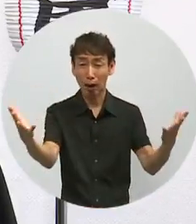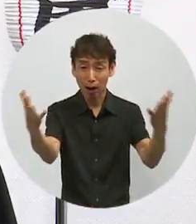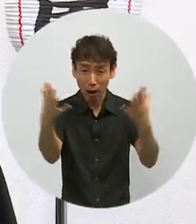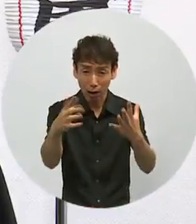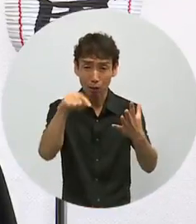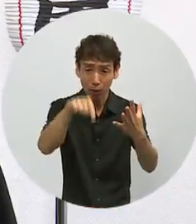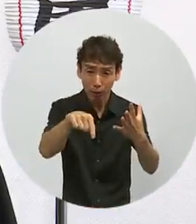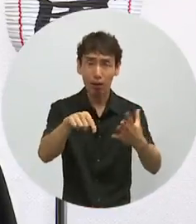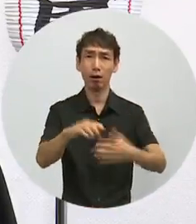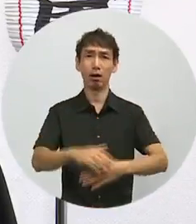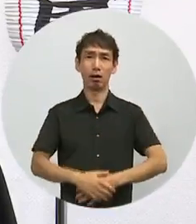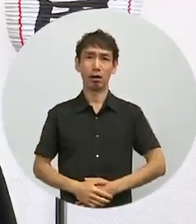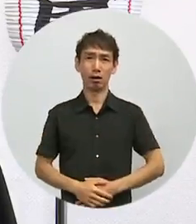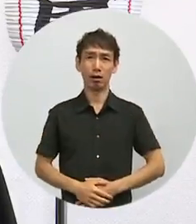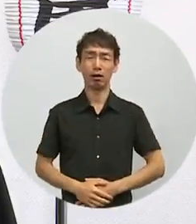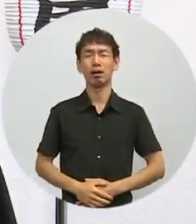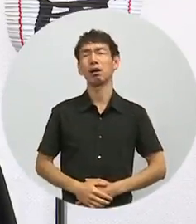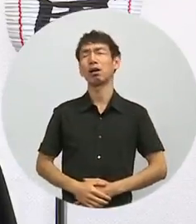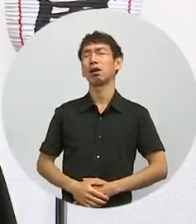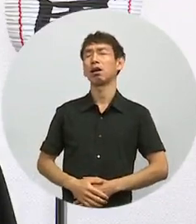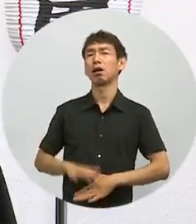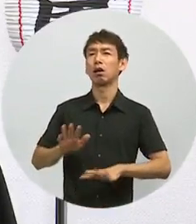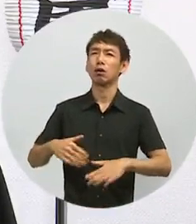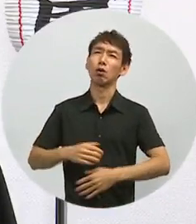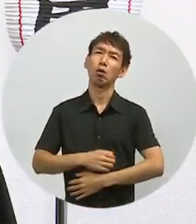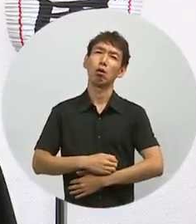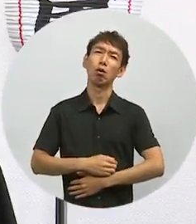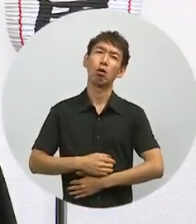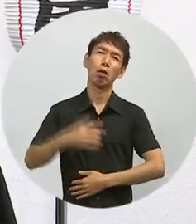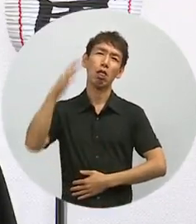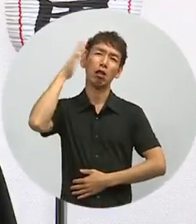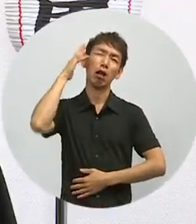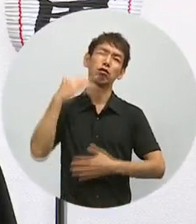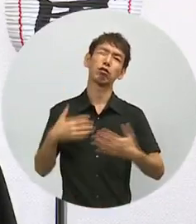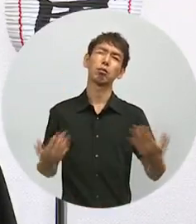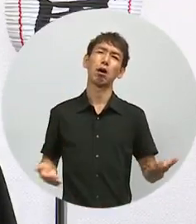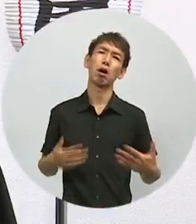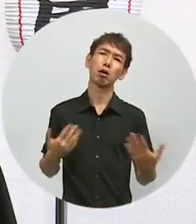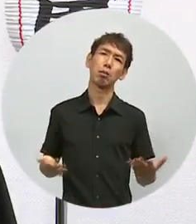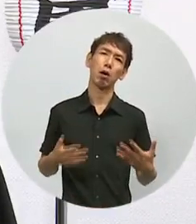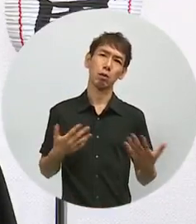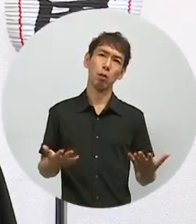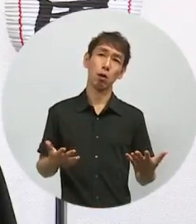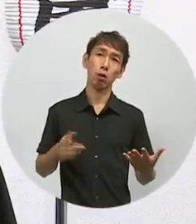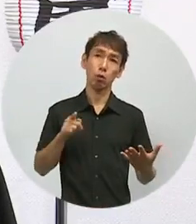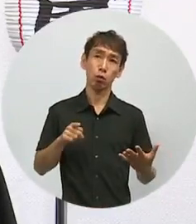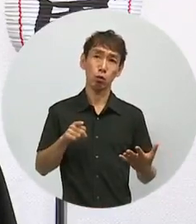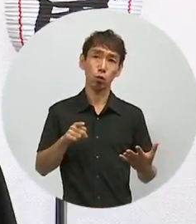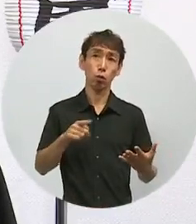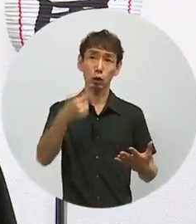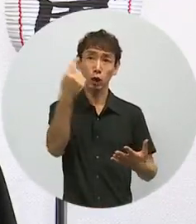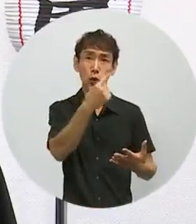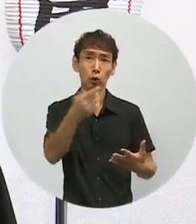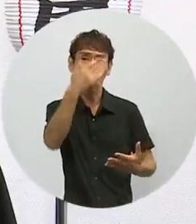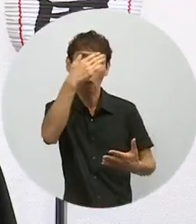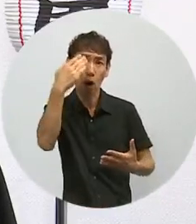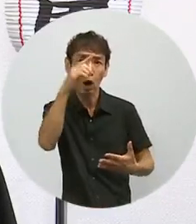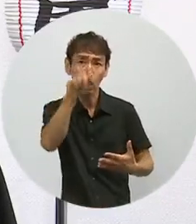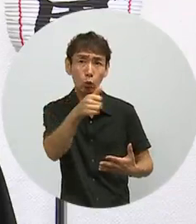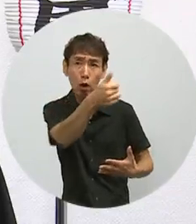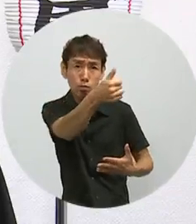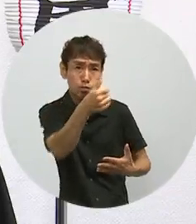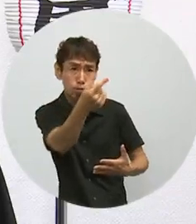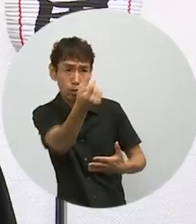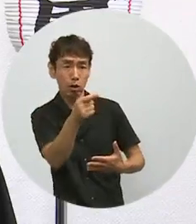。あー暇だな、うーん暇だ暇だ。するとそこに一人の若者がやってき